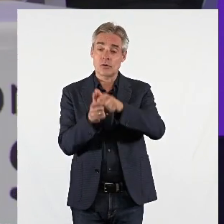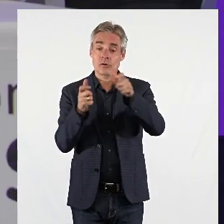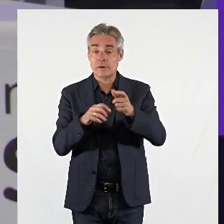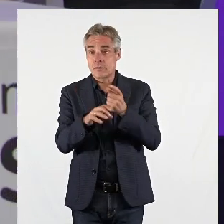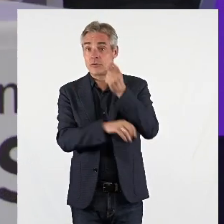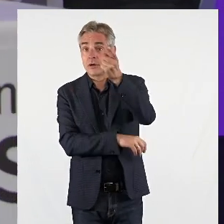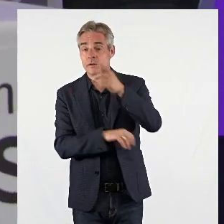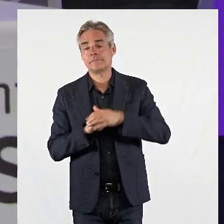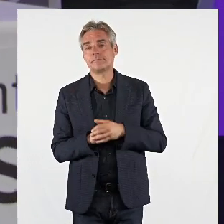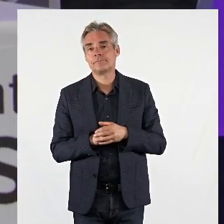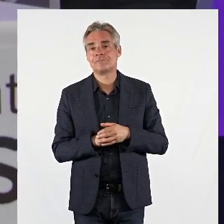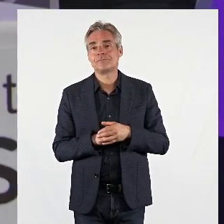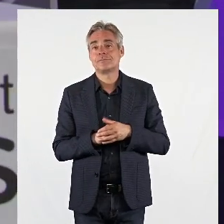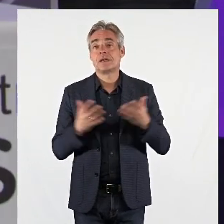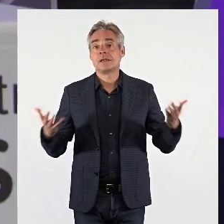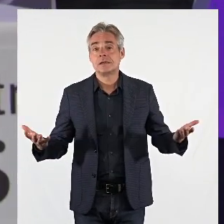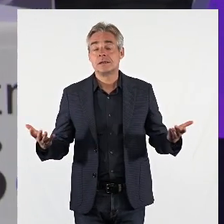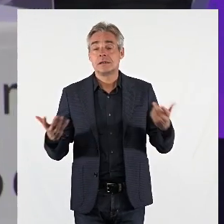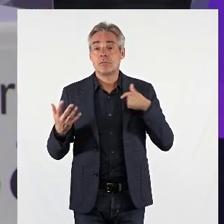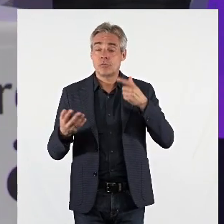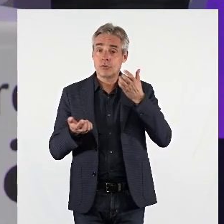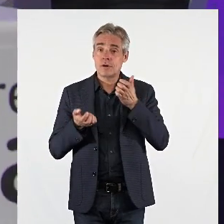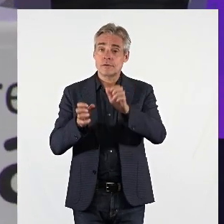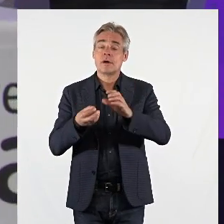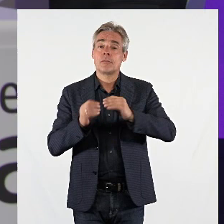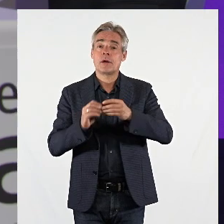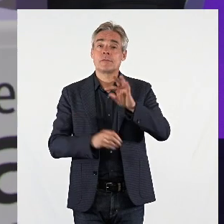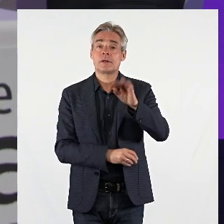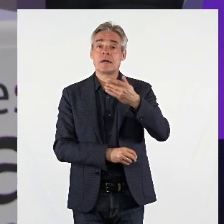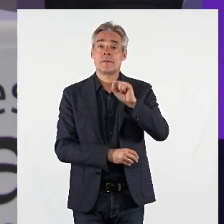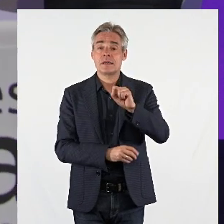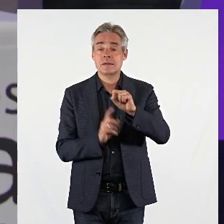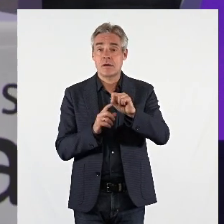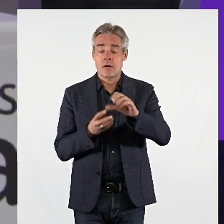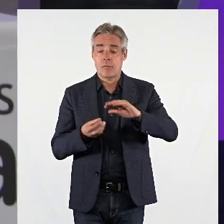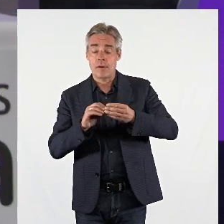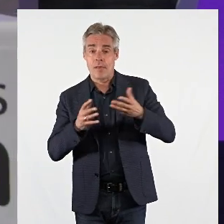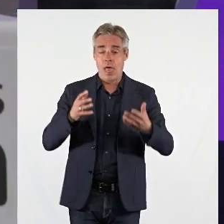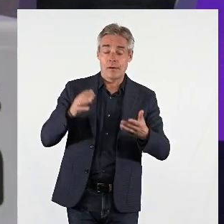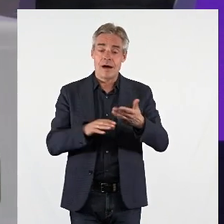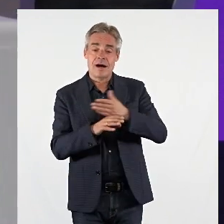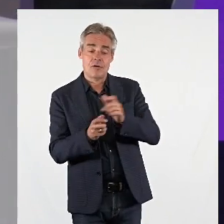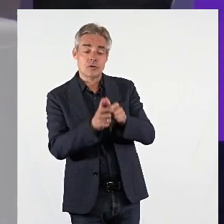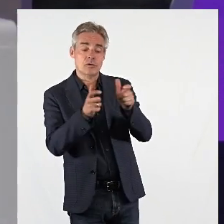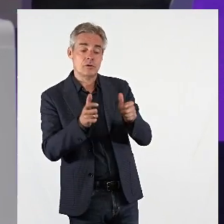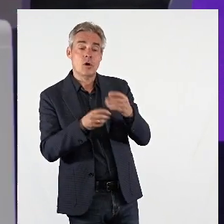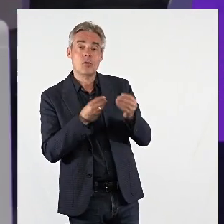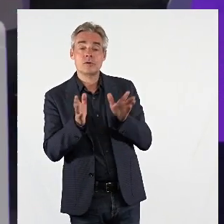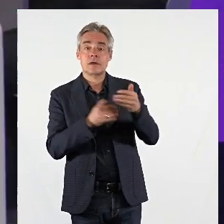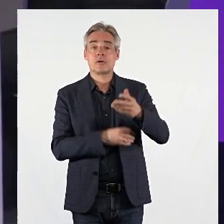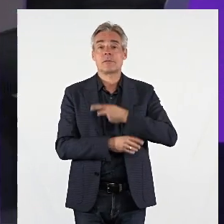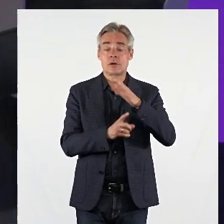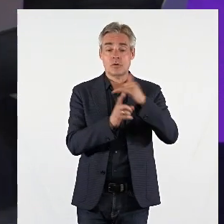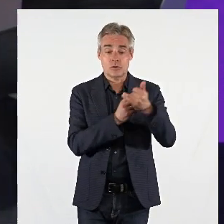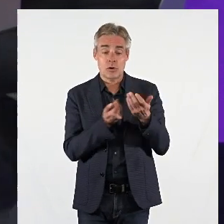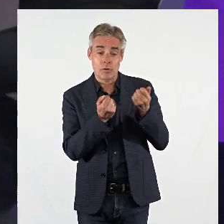Et en l'occurrence, en matière de prévention des troubles musculo-squelettiques, on propose effectivement aux entreprises et aux structures du secteur médico-social une méthode